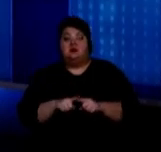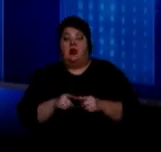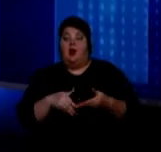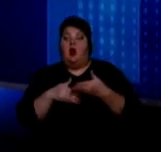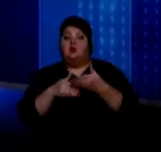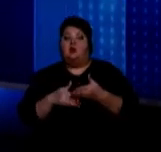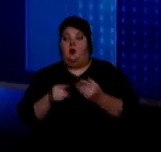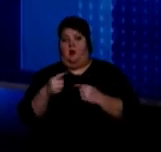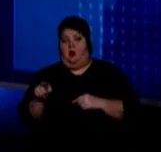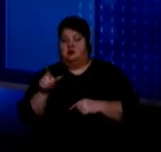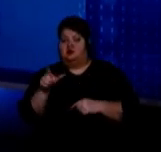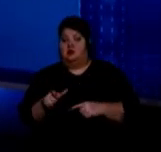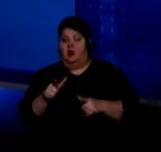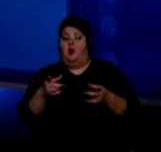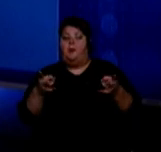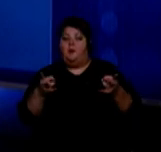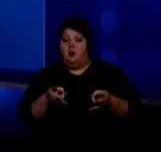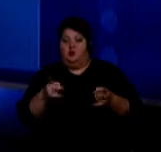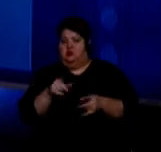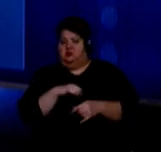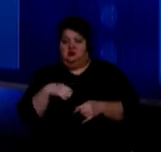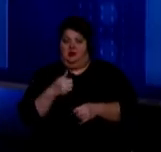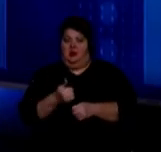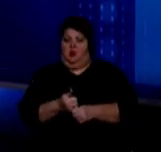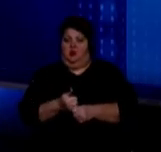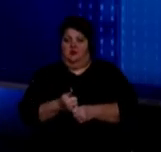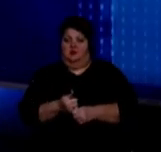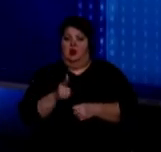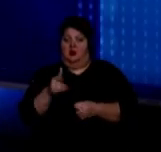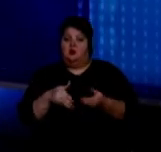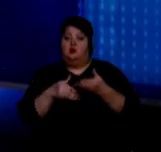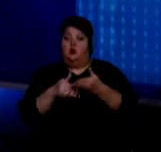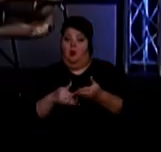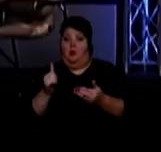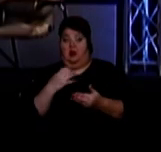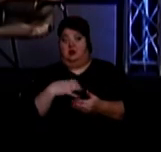допомога іншій людині, яка цього потребує. Це саме головне. Але